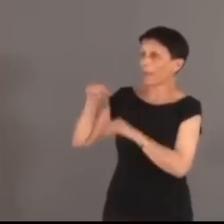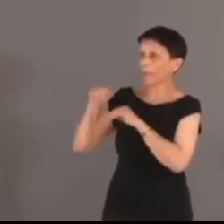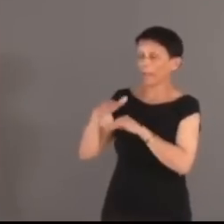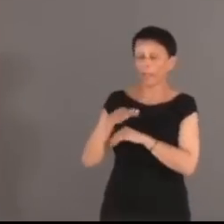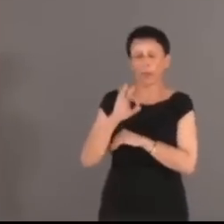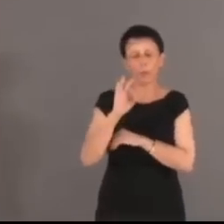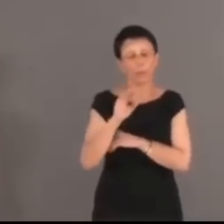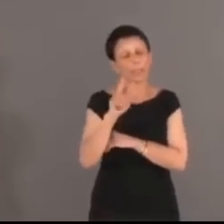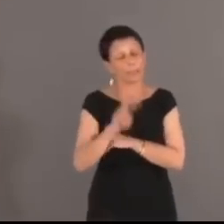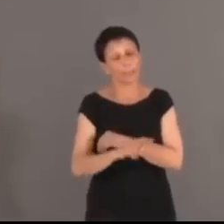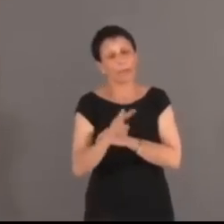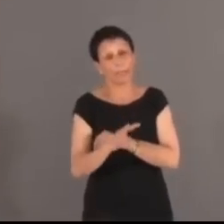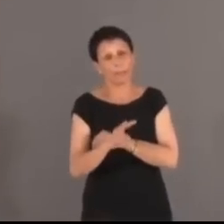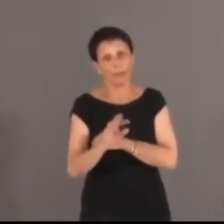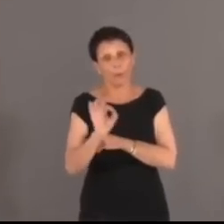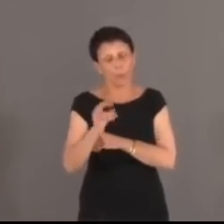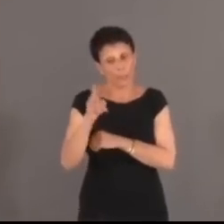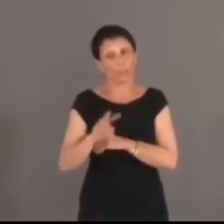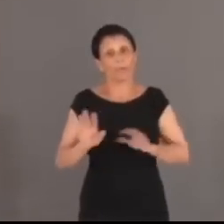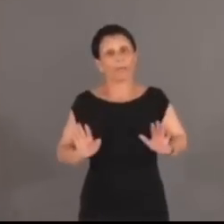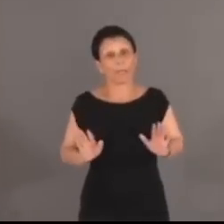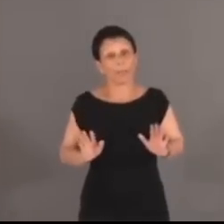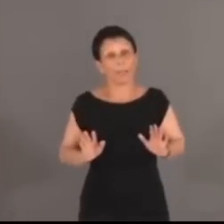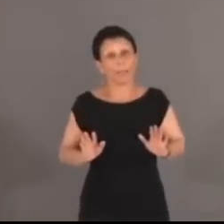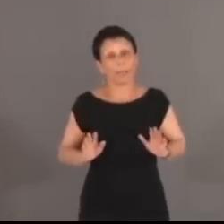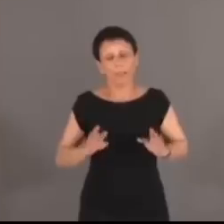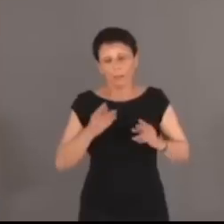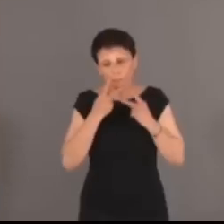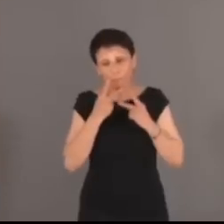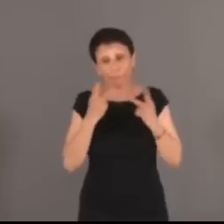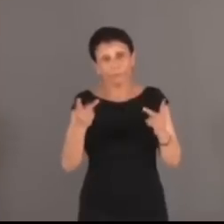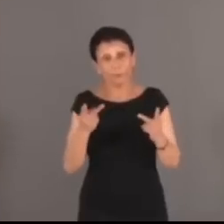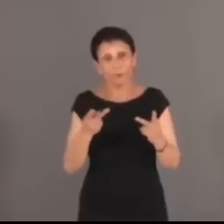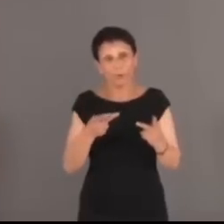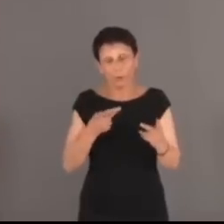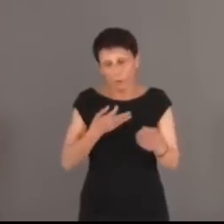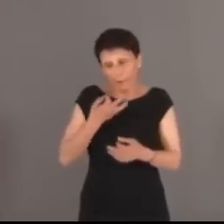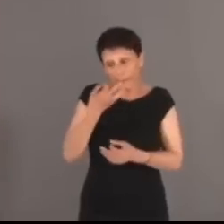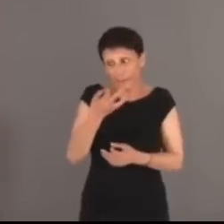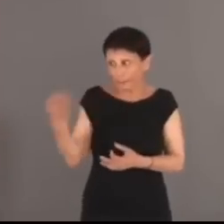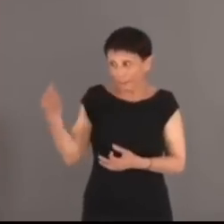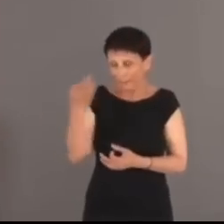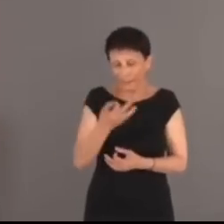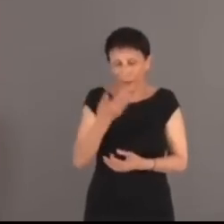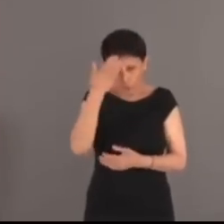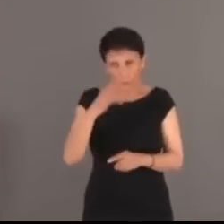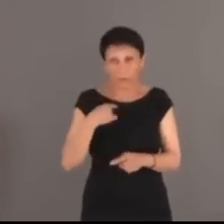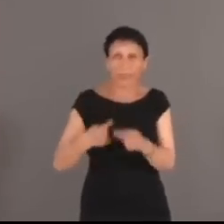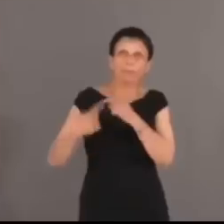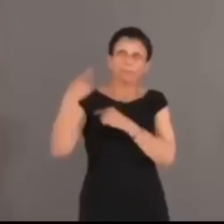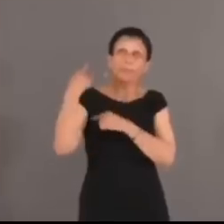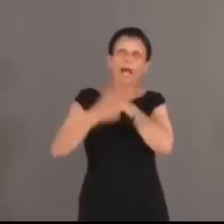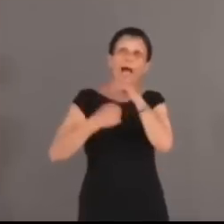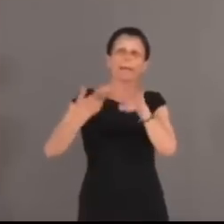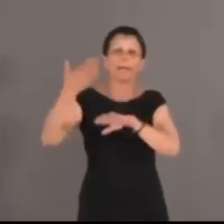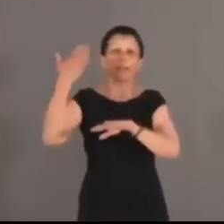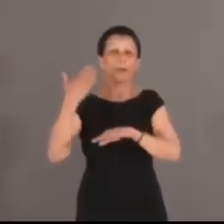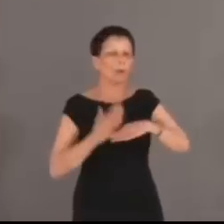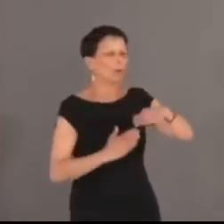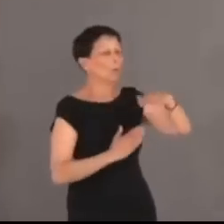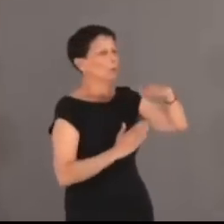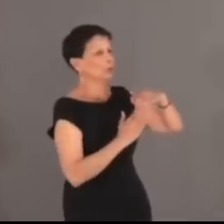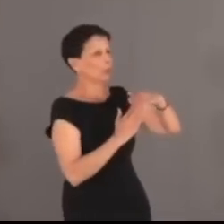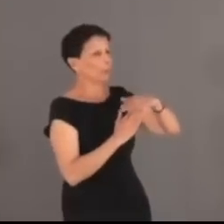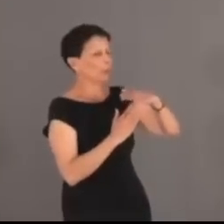vrai. Si, c'est vrai. C'est vrai. Si je les rapporte, c'est que je sais ce que je dis. Ça remonte à quelques années. Stop. Alors, vous